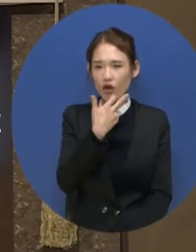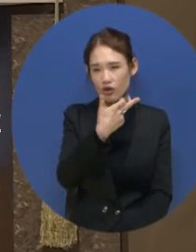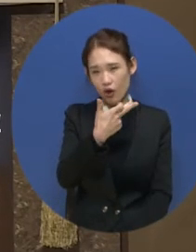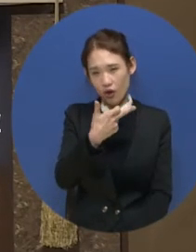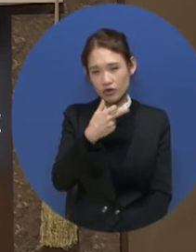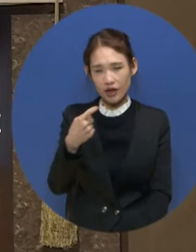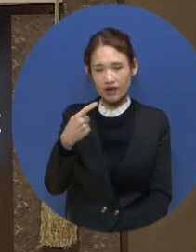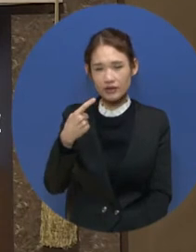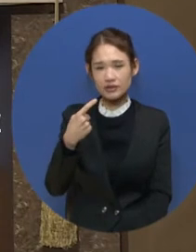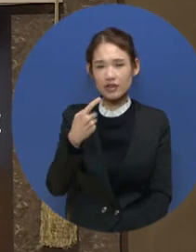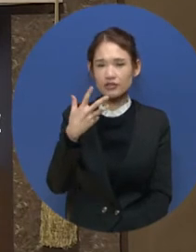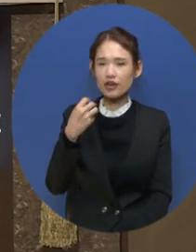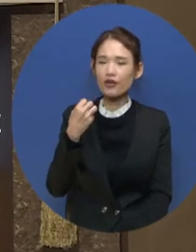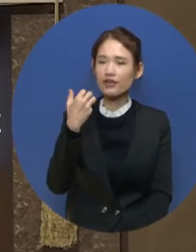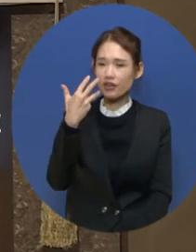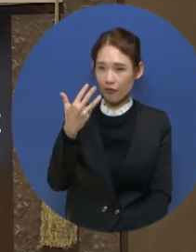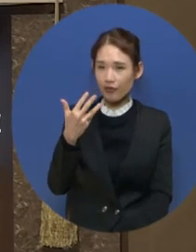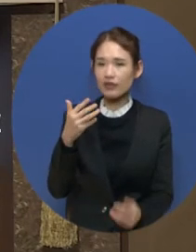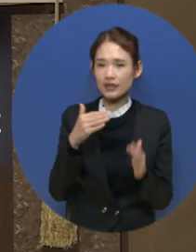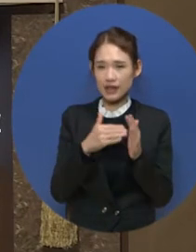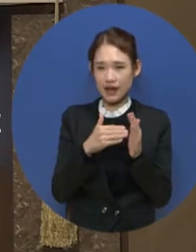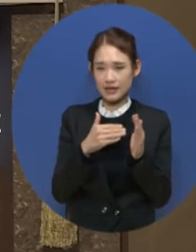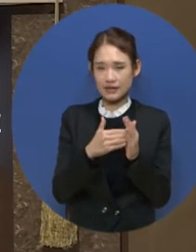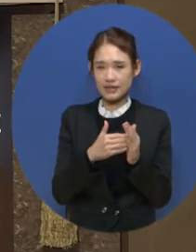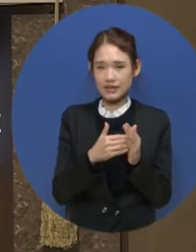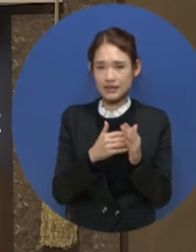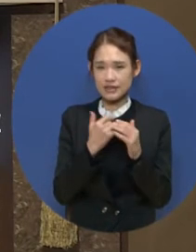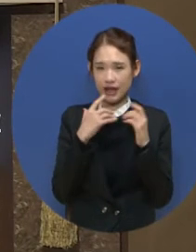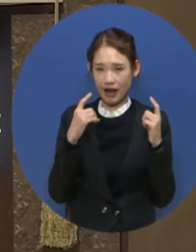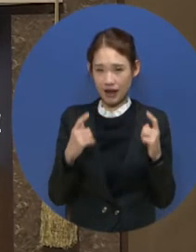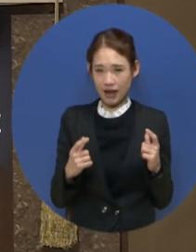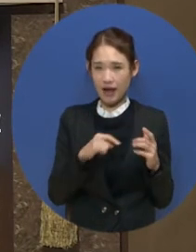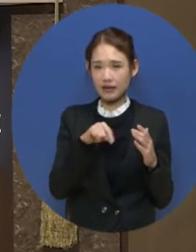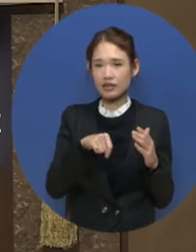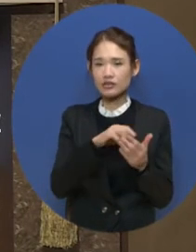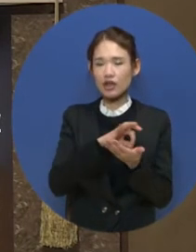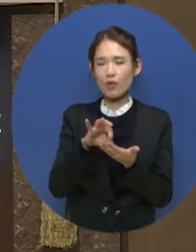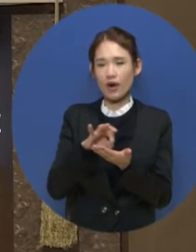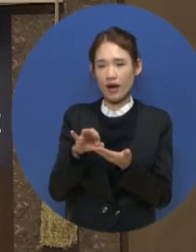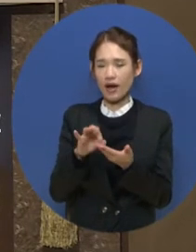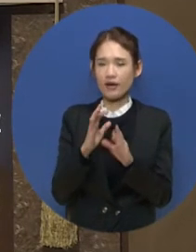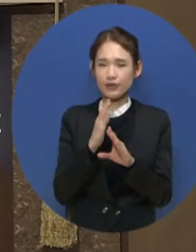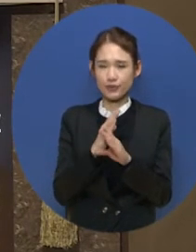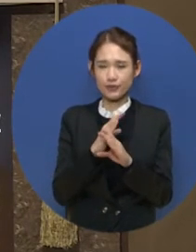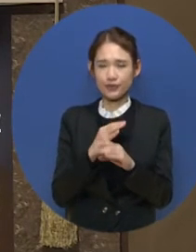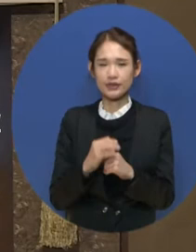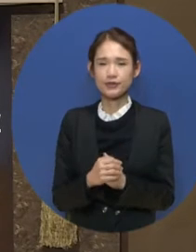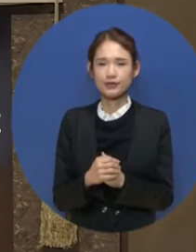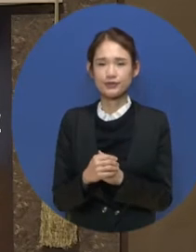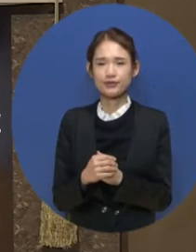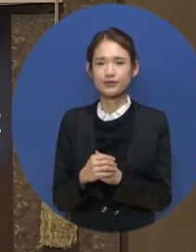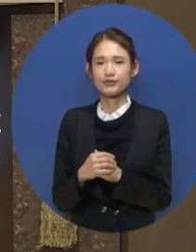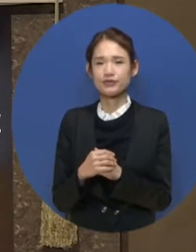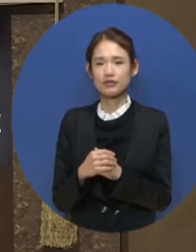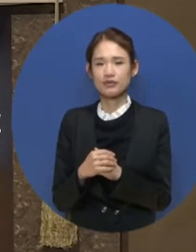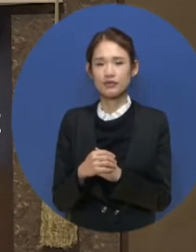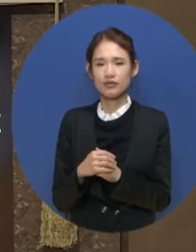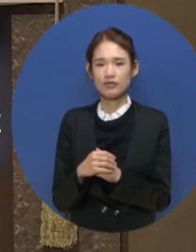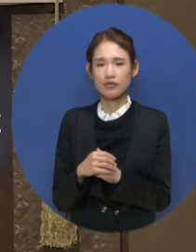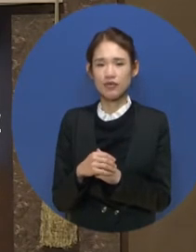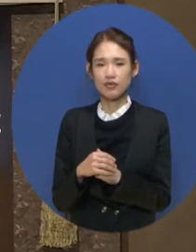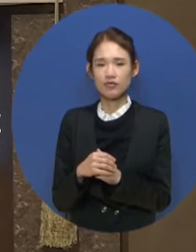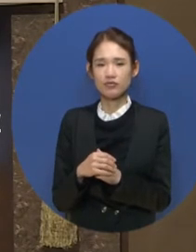17살에 에서 이제 4월 은 8살 까지의 되게 이제 그 연령층에 이용을 좀 하고 계시는데 에